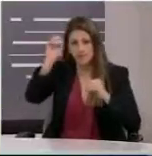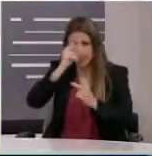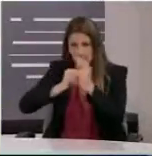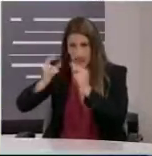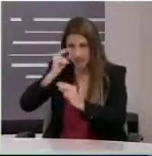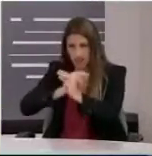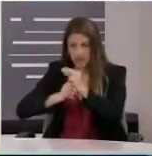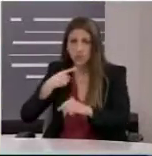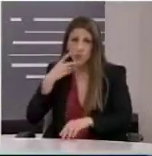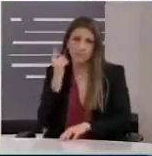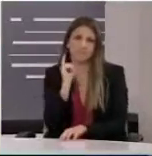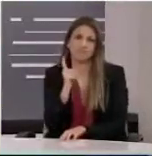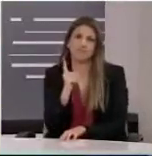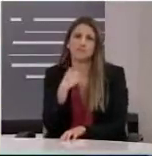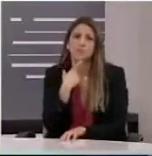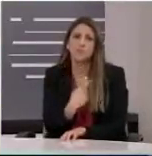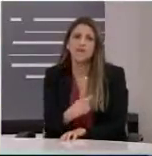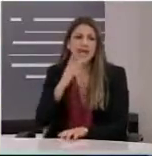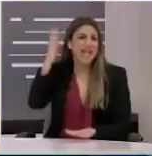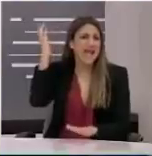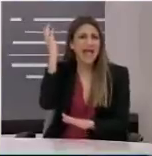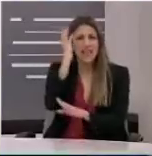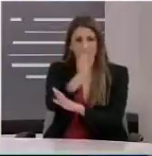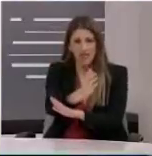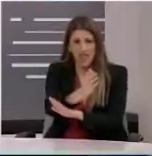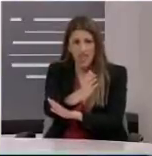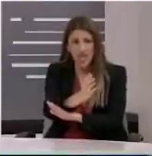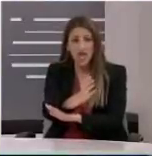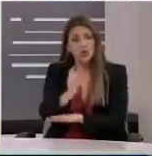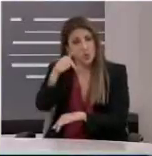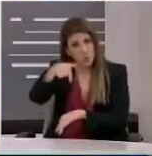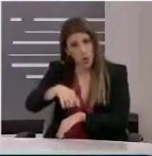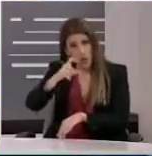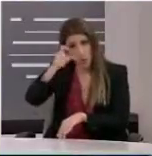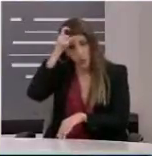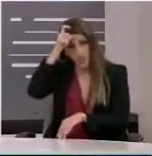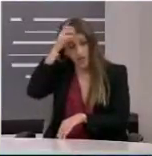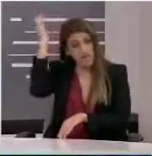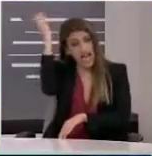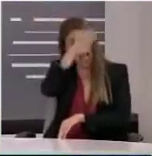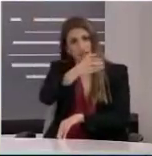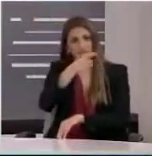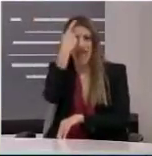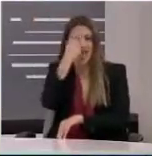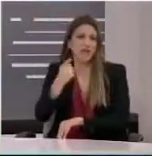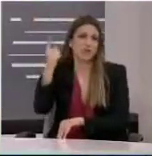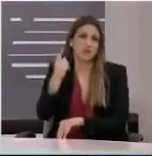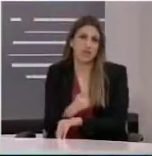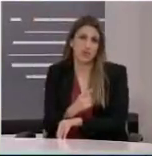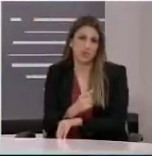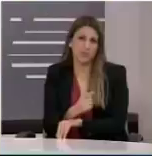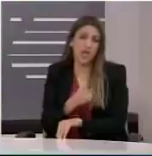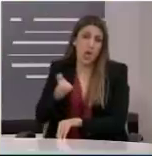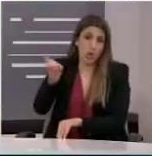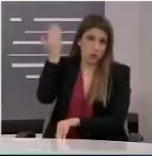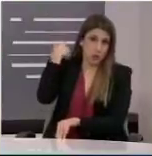την οξύτατη αναφορά, την απόλυτη καταδίκη στην προκλητική και παραβατική συμπεριφορά της Τουρκίας που πρέπει να